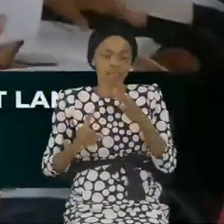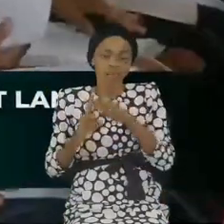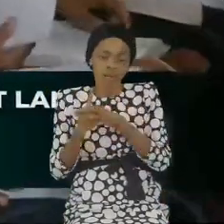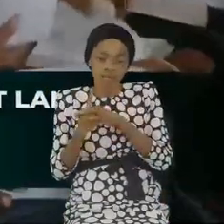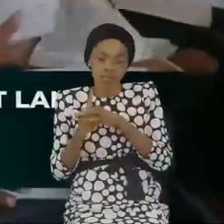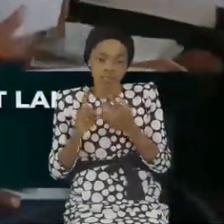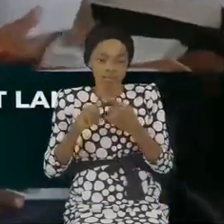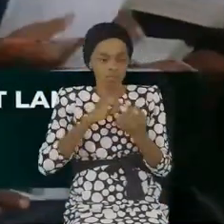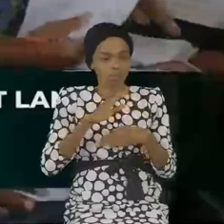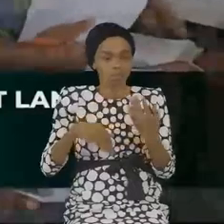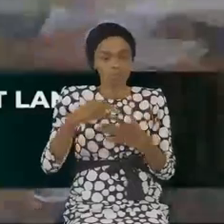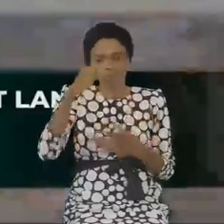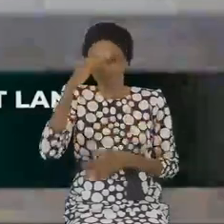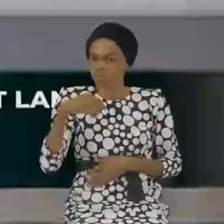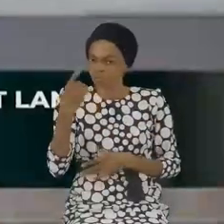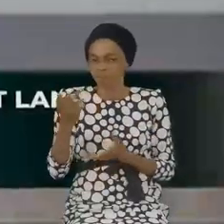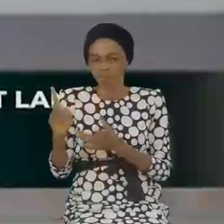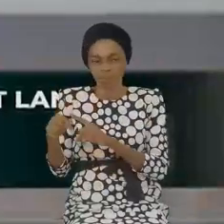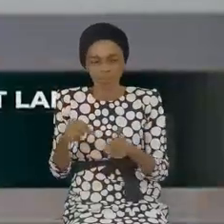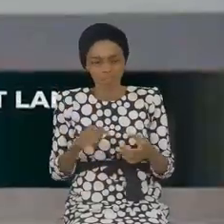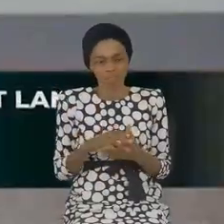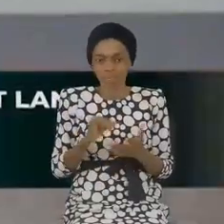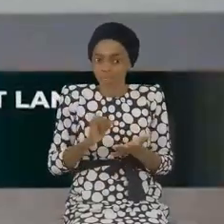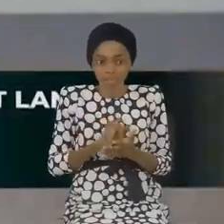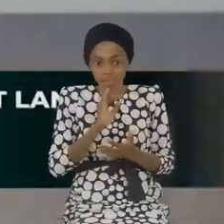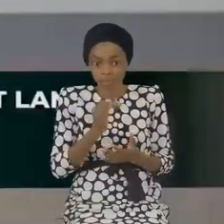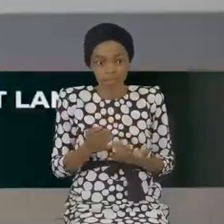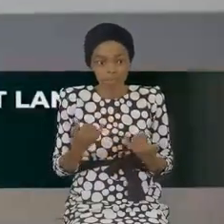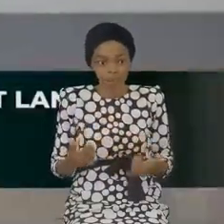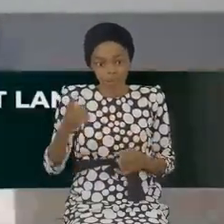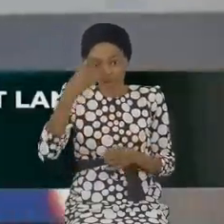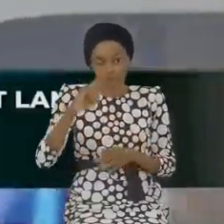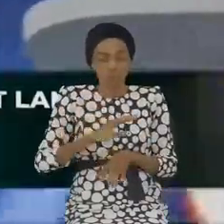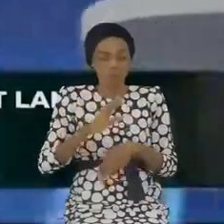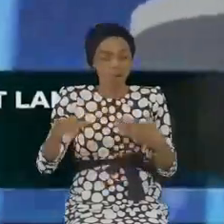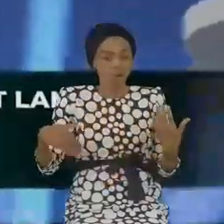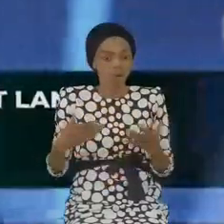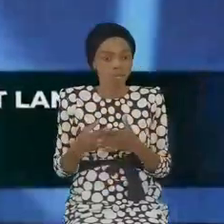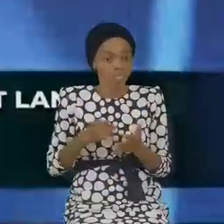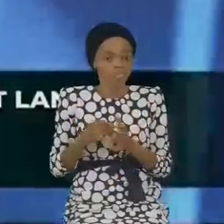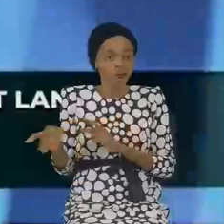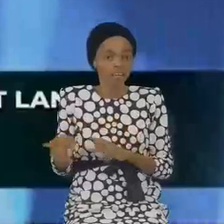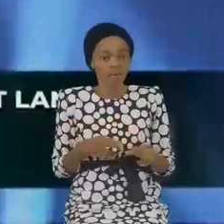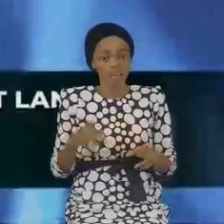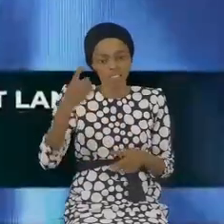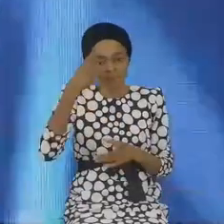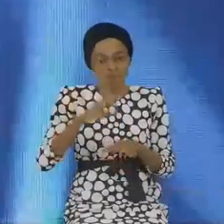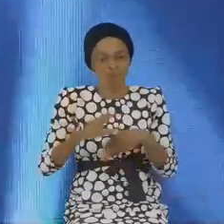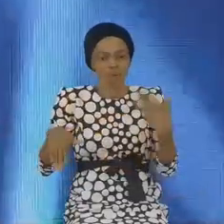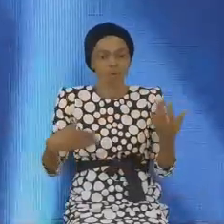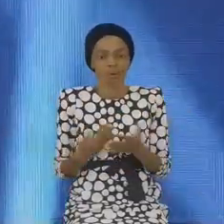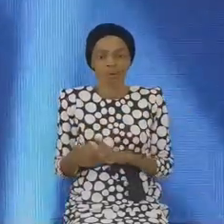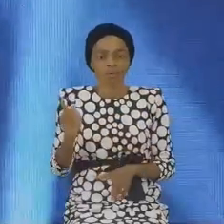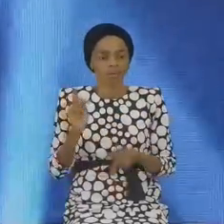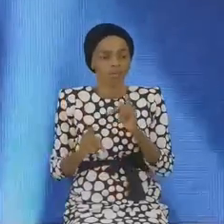hommes. Et elle est disponible pour les hommes. Cette grâce de Dieu, la grâce qui pardonne, qui affranchit, qui